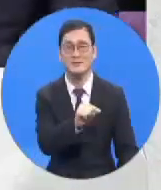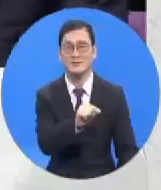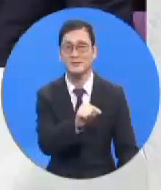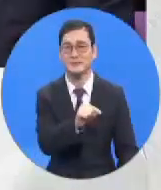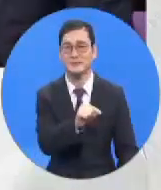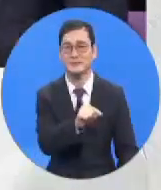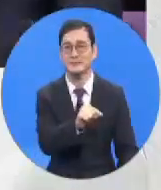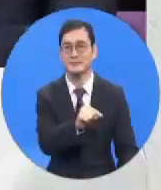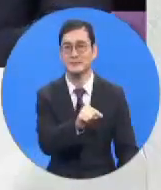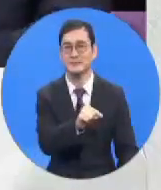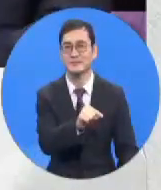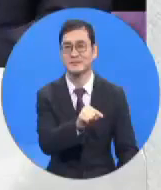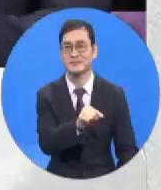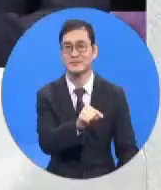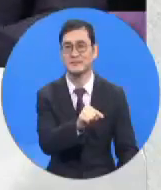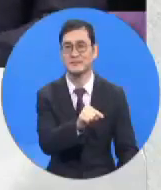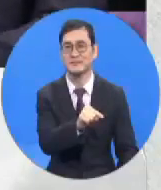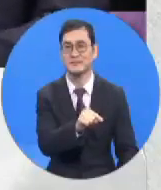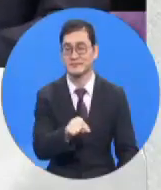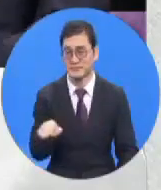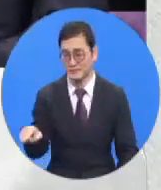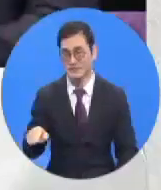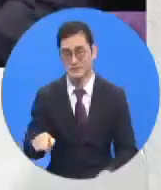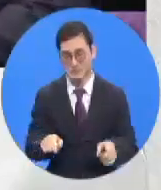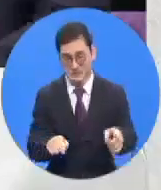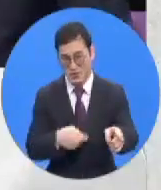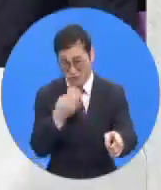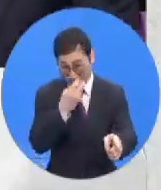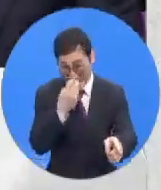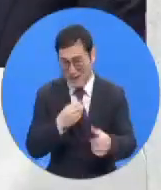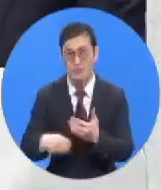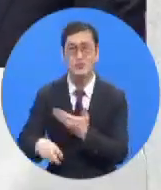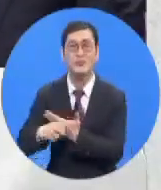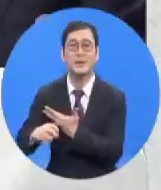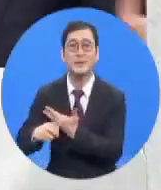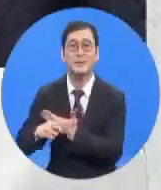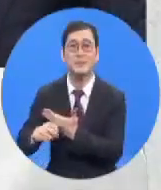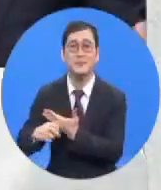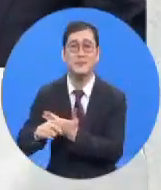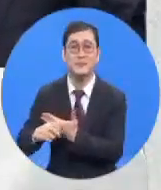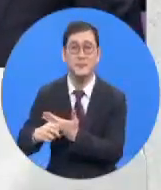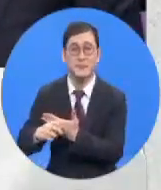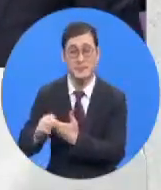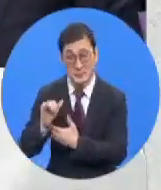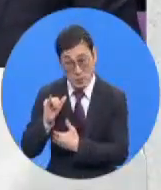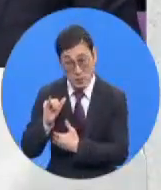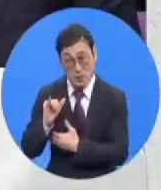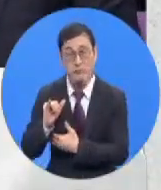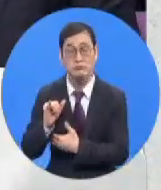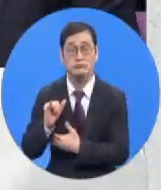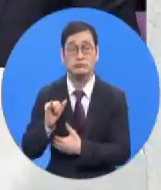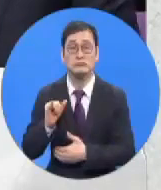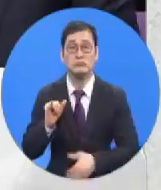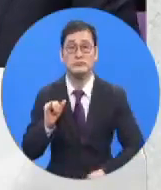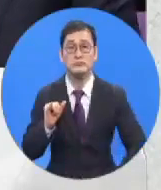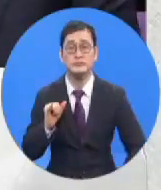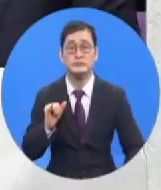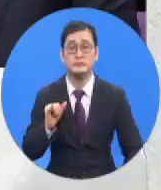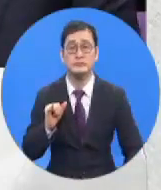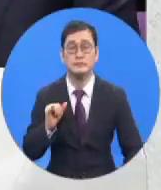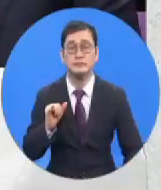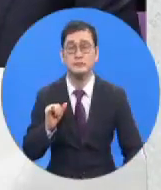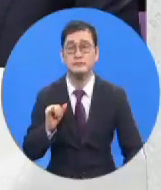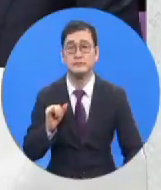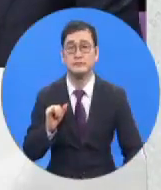지금 말씀하시는 불법이 있었다는 것 좋습니다. 그럼 그 수사대로 하면 될 일이고요. 그 전에 왜 그러면 검찰이